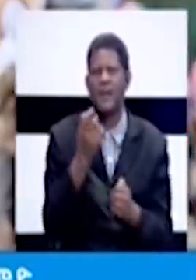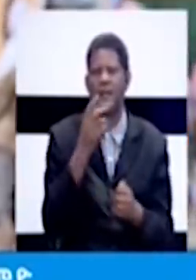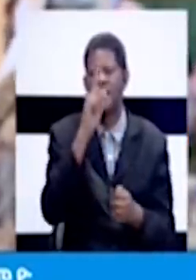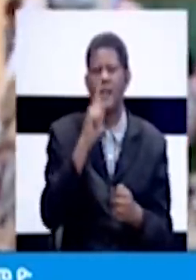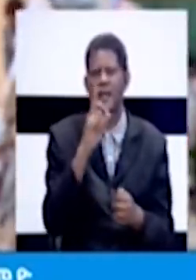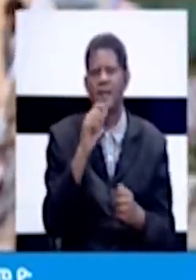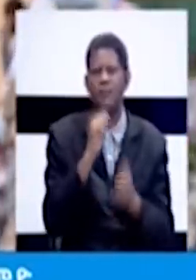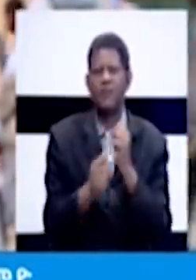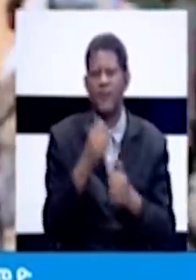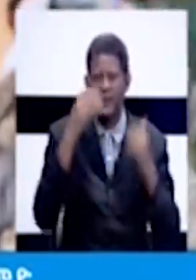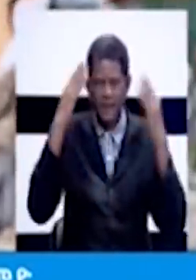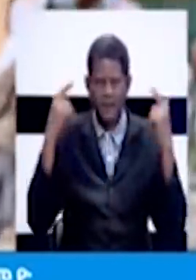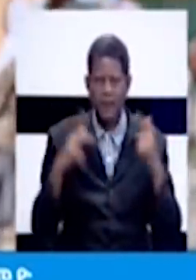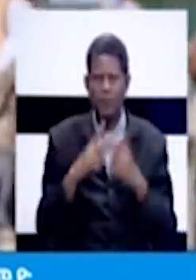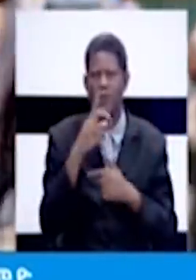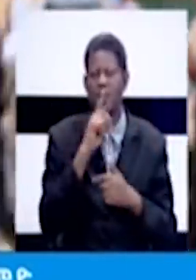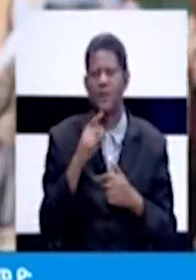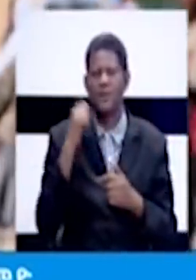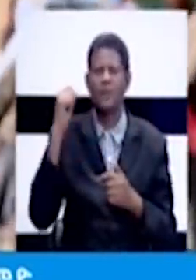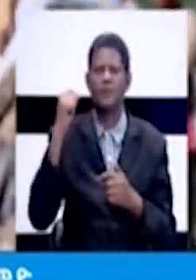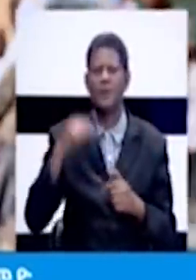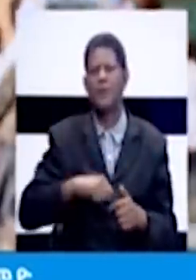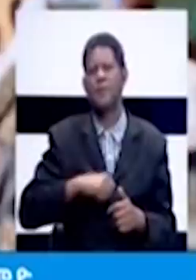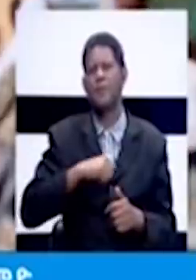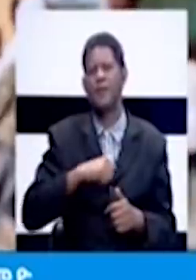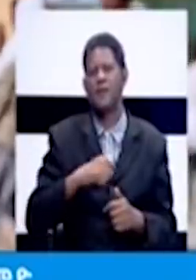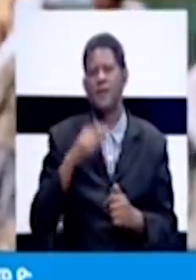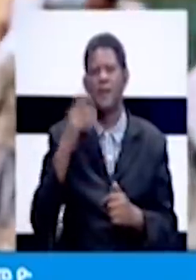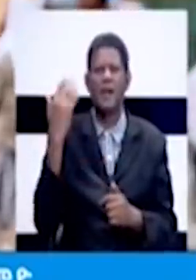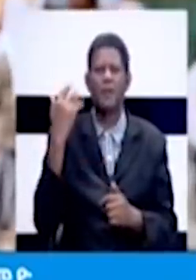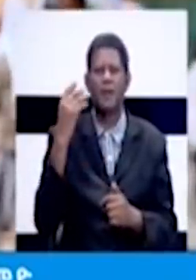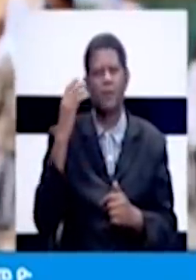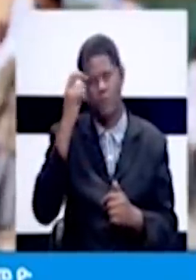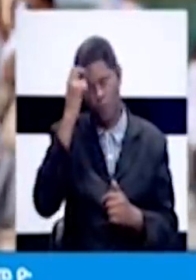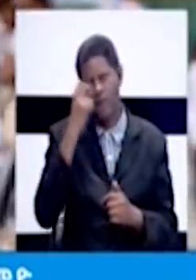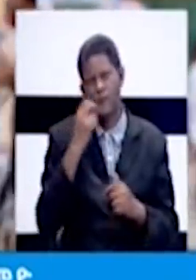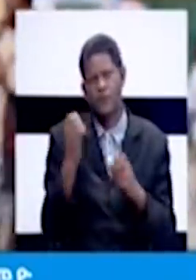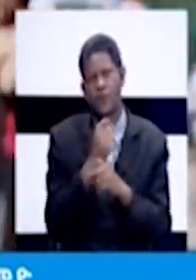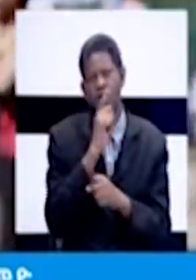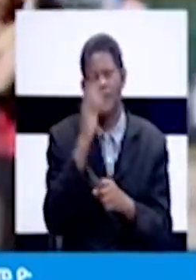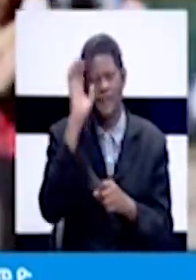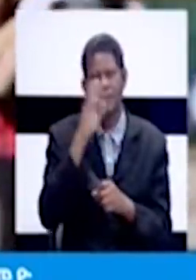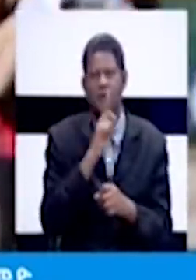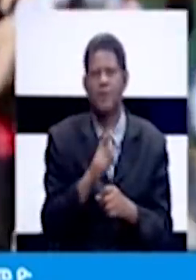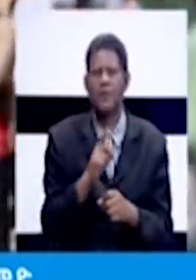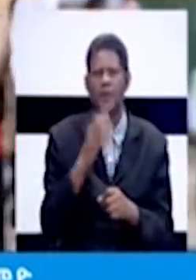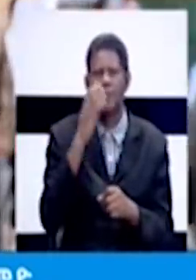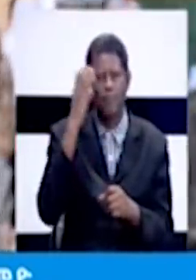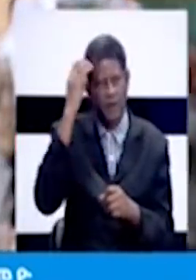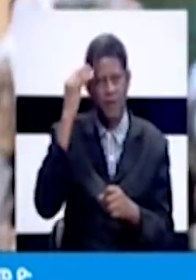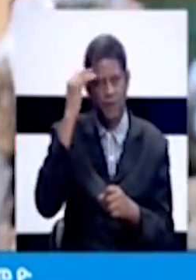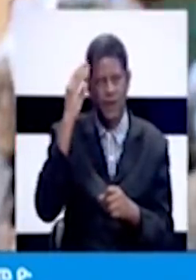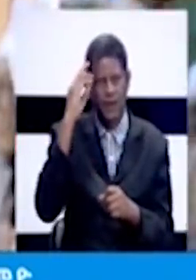قرص يلولو زرو زرو تفكر اتغرا يا كاو قدم ولد لو وسدو ايو غدنيو منغسا لمرام زمباو